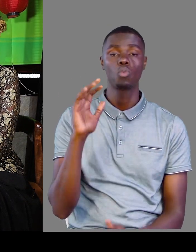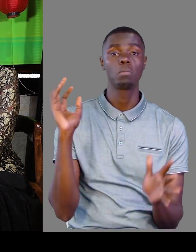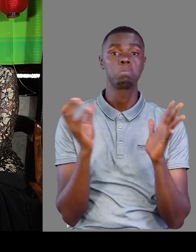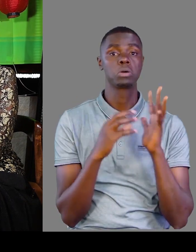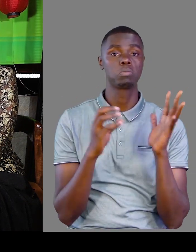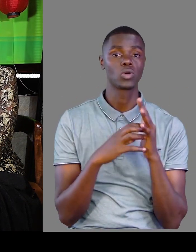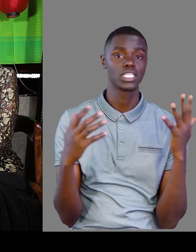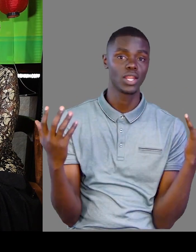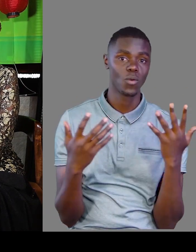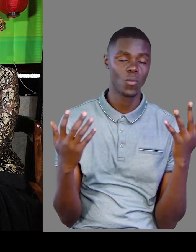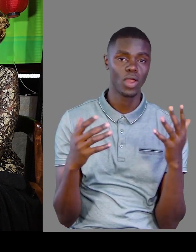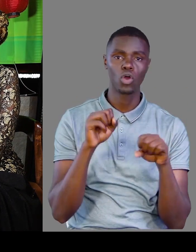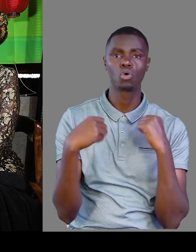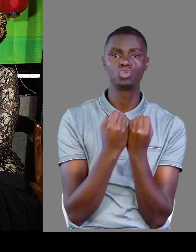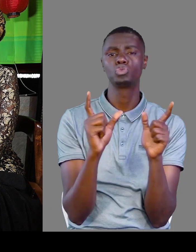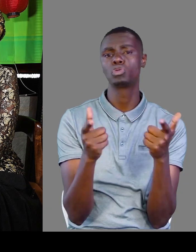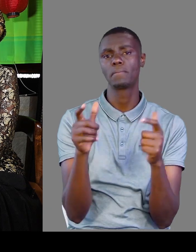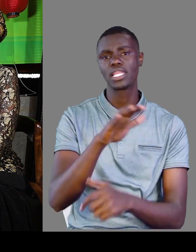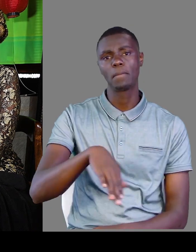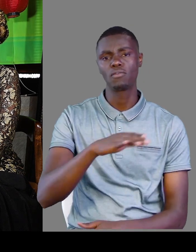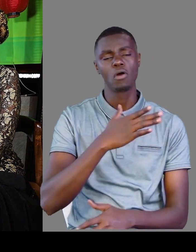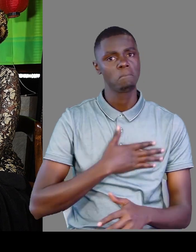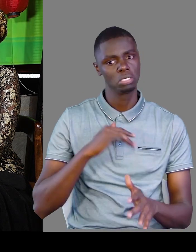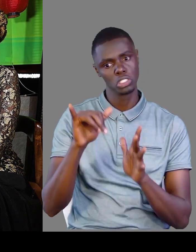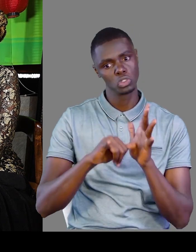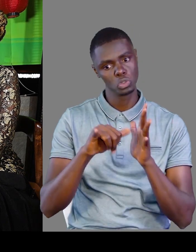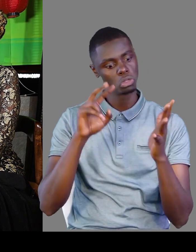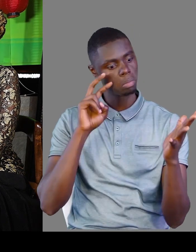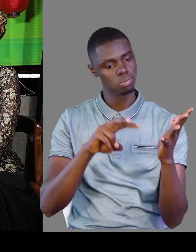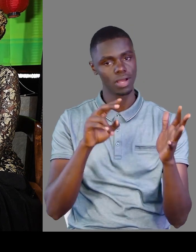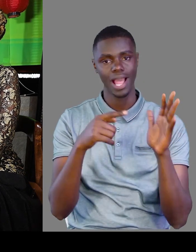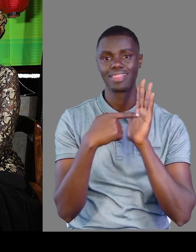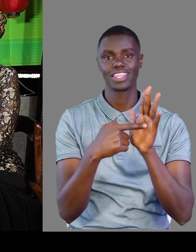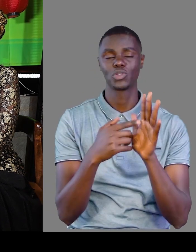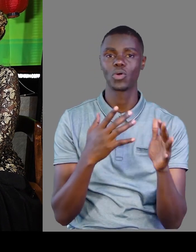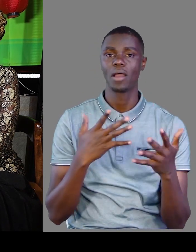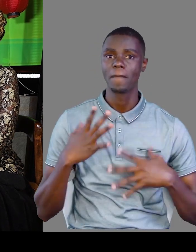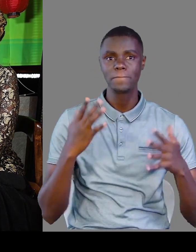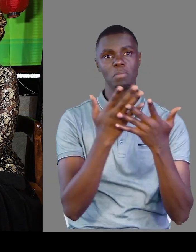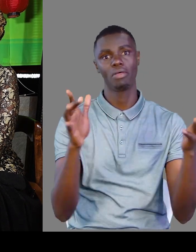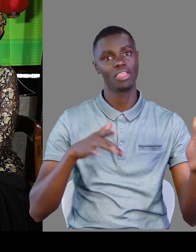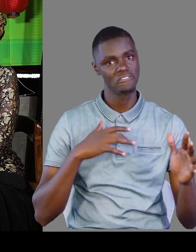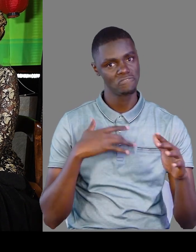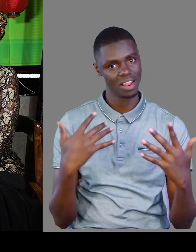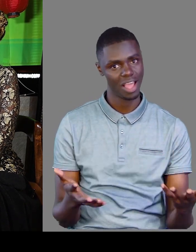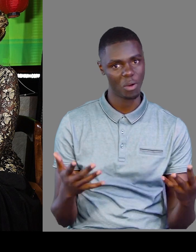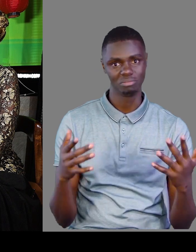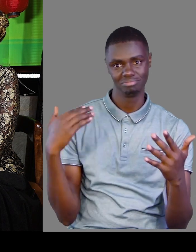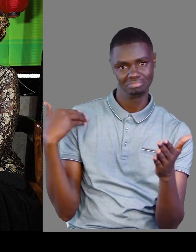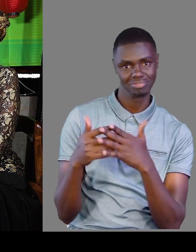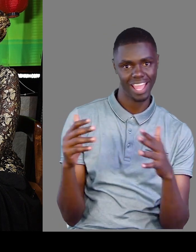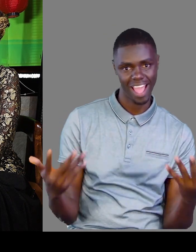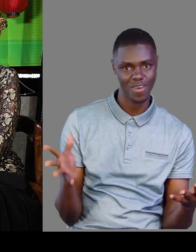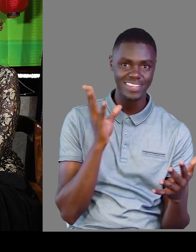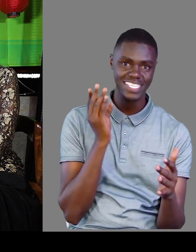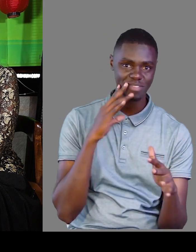kazi enjoy, you know. It has been a nice experience. So usikose ku experience kama sisi. Make sure umefika huko